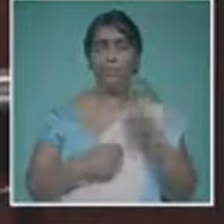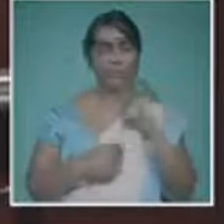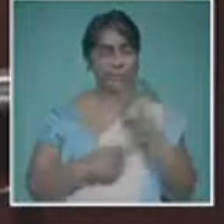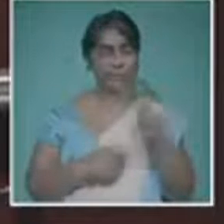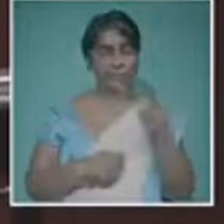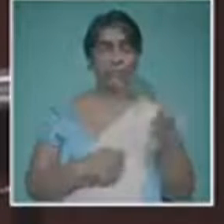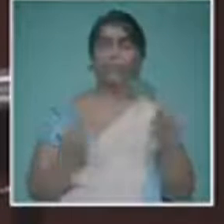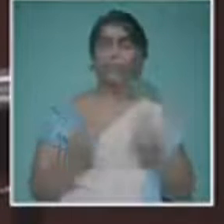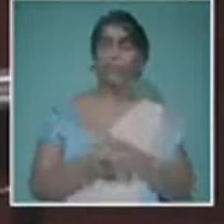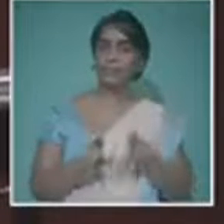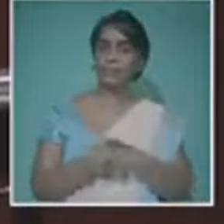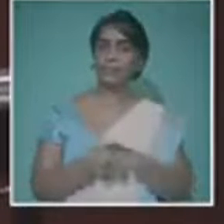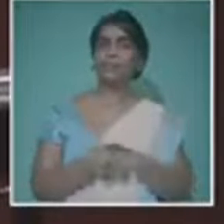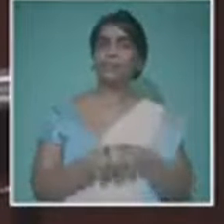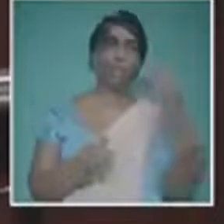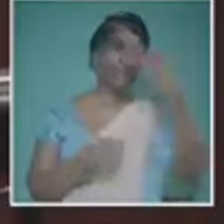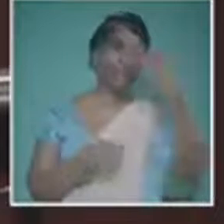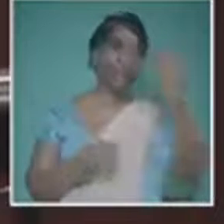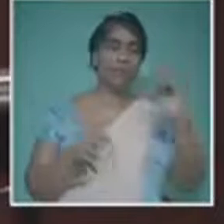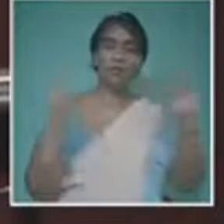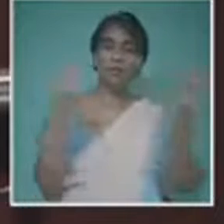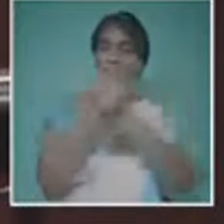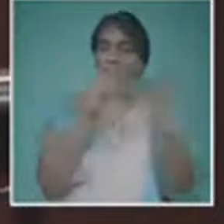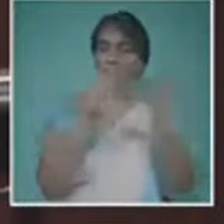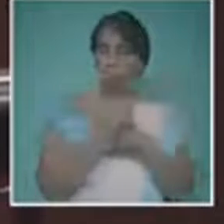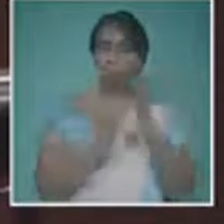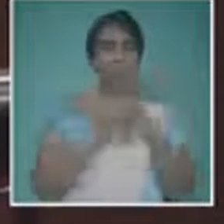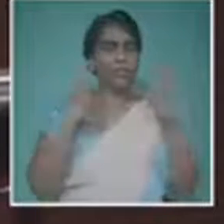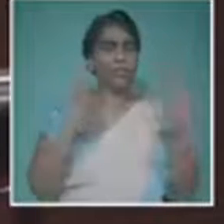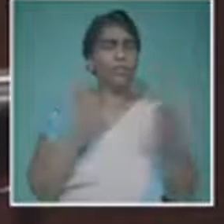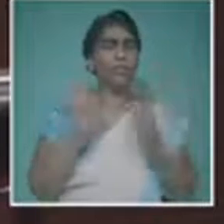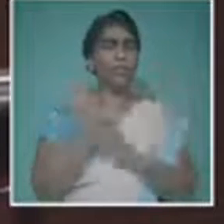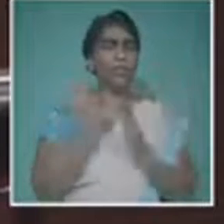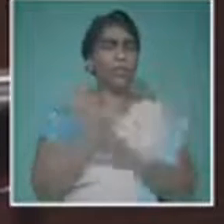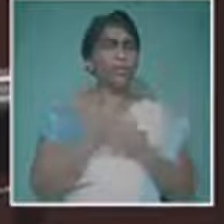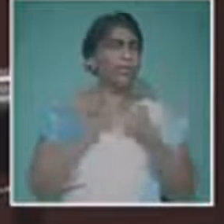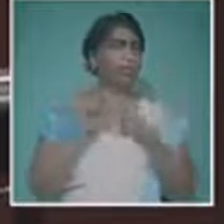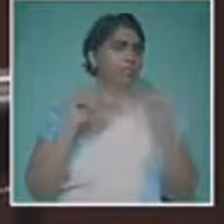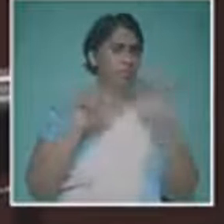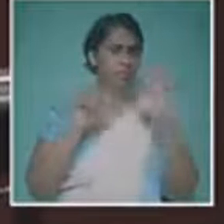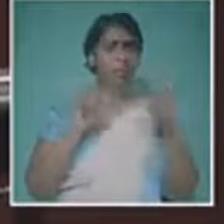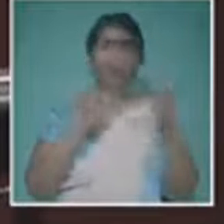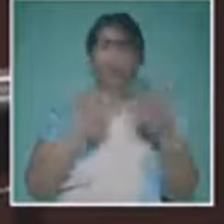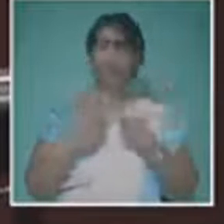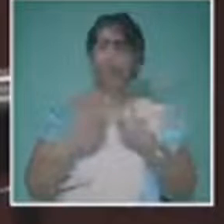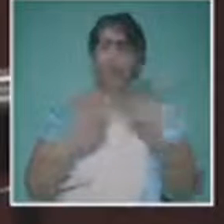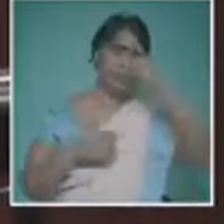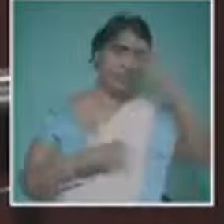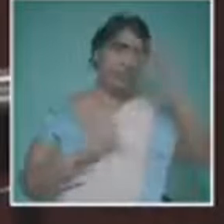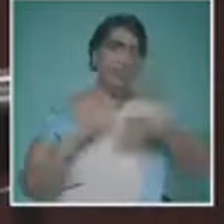அதைவிட தமிழ் கொலைகள் முள்ளிவாய்க்கால் வரைக்கும் எங்களுடைய மக்களினுடைய உயிர்களை